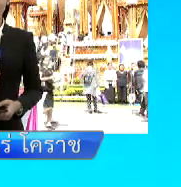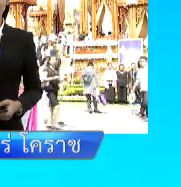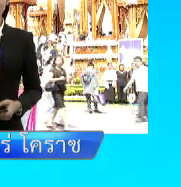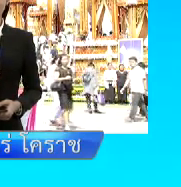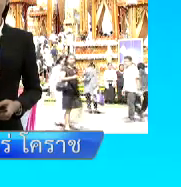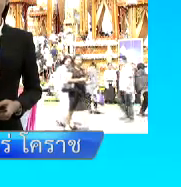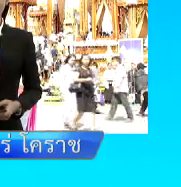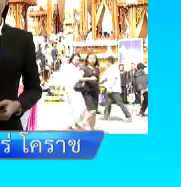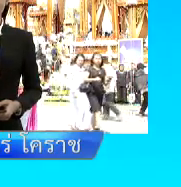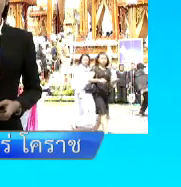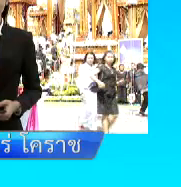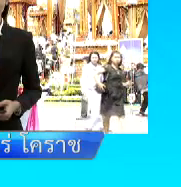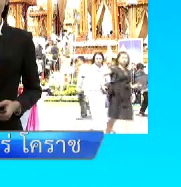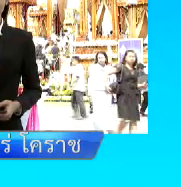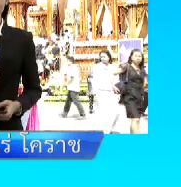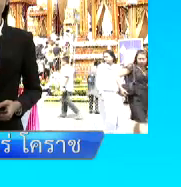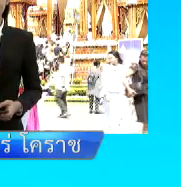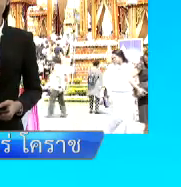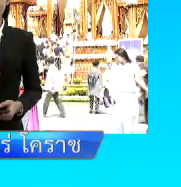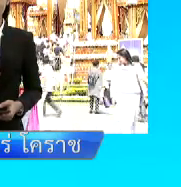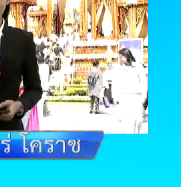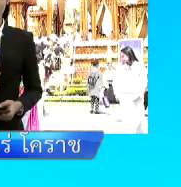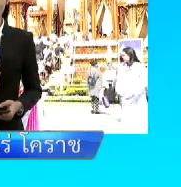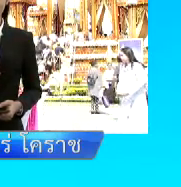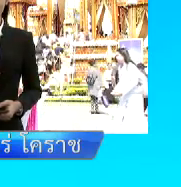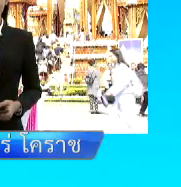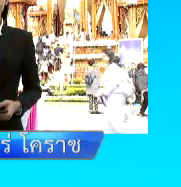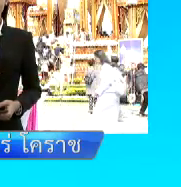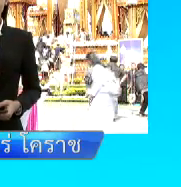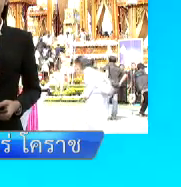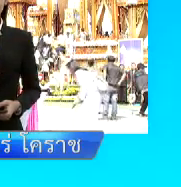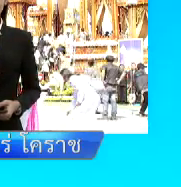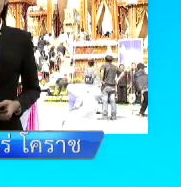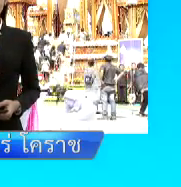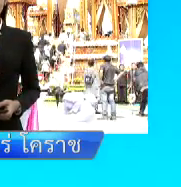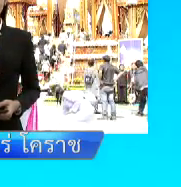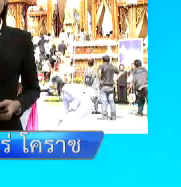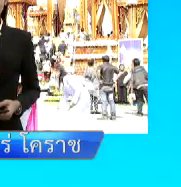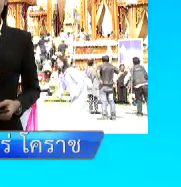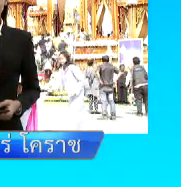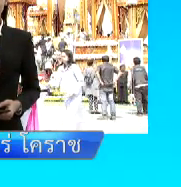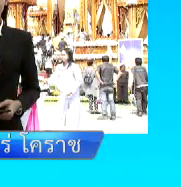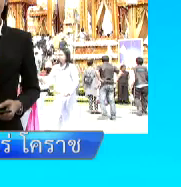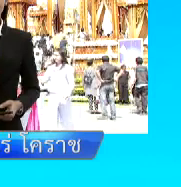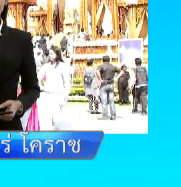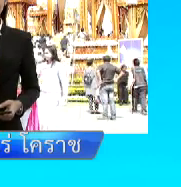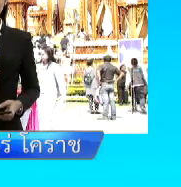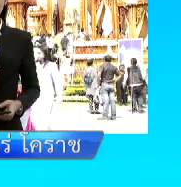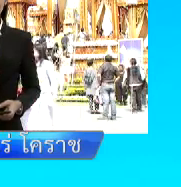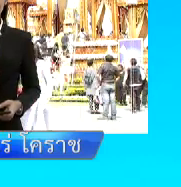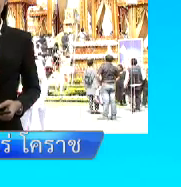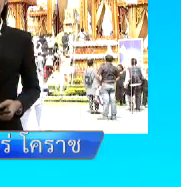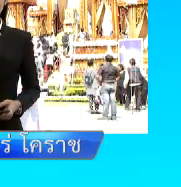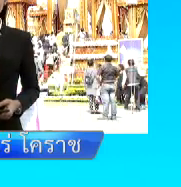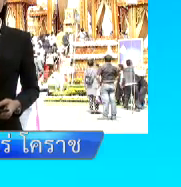างไปวางดอกไม้จันทร์และเข้ากราบสรีระสังขารอย่างต่อเนื่องขณะที่พระลูกศิษย์ของหลวงพ่อคูณก็นําไม้เคาะหัวที่หลว